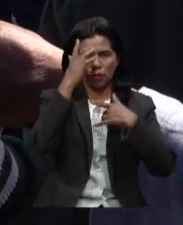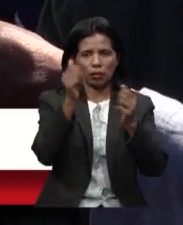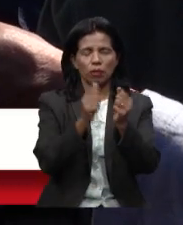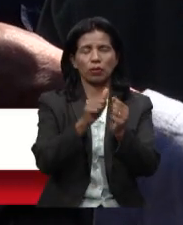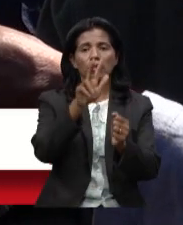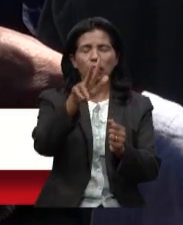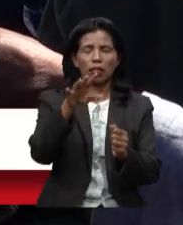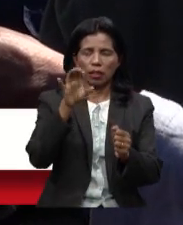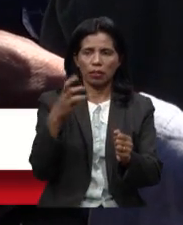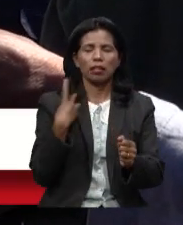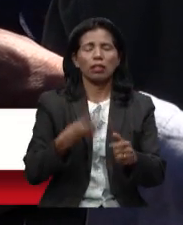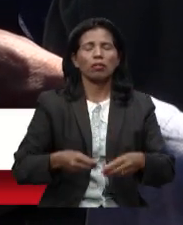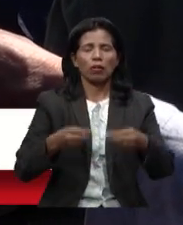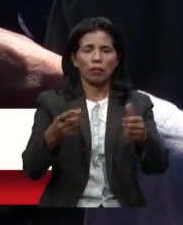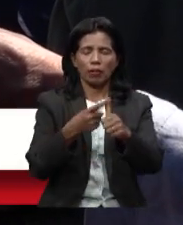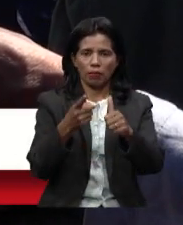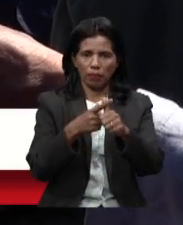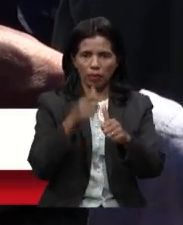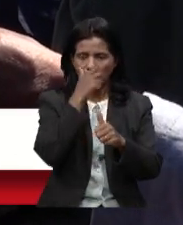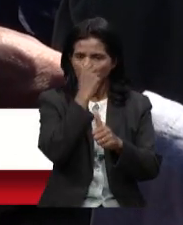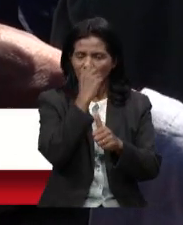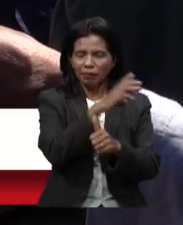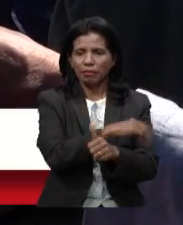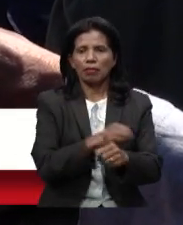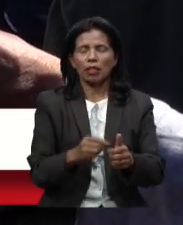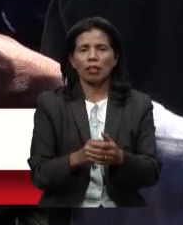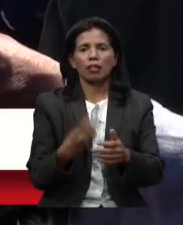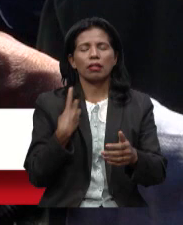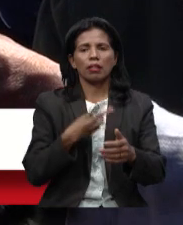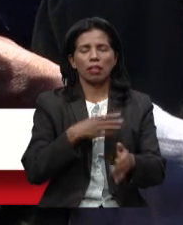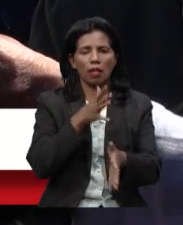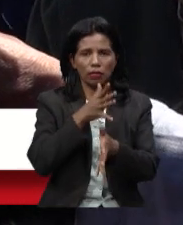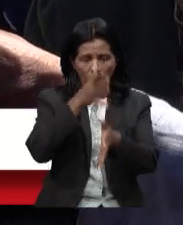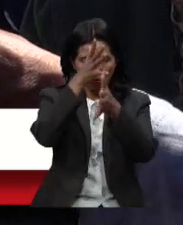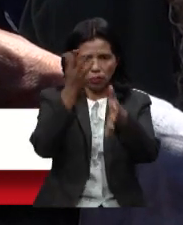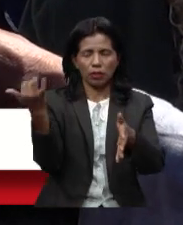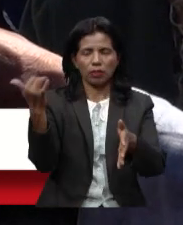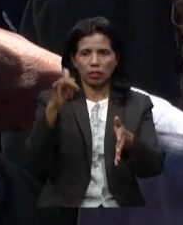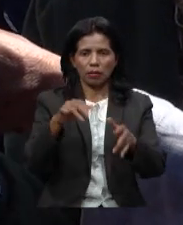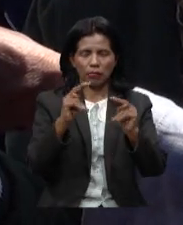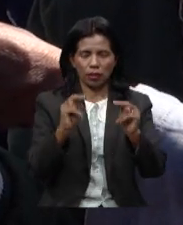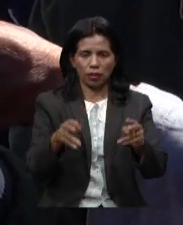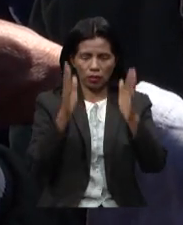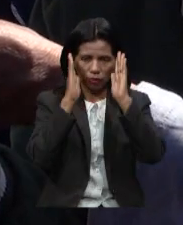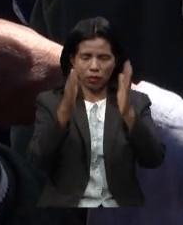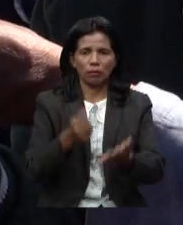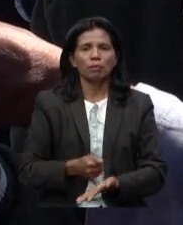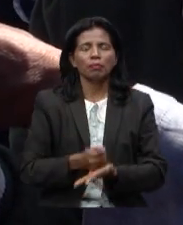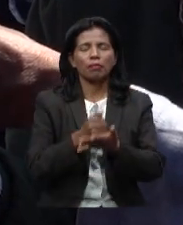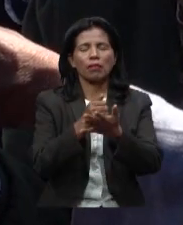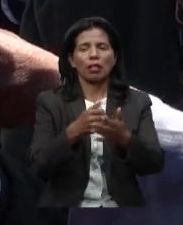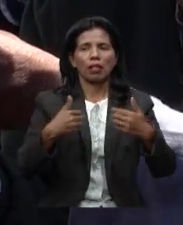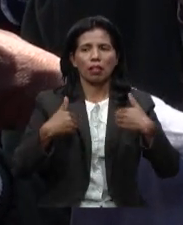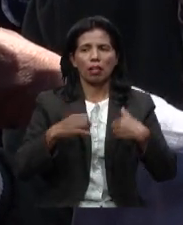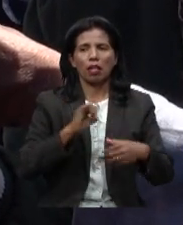be ita prioritiza uluk primeiro dia ba iha ita ni amang inan sen be maka precisa ya atensau masimu lebih mak iha oin